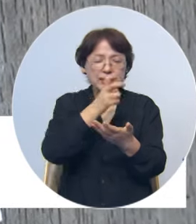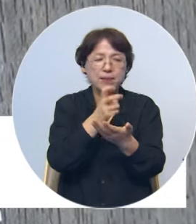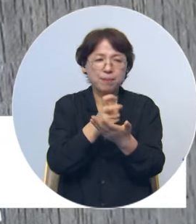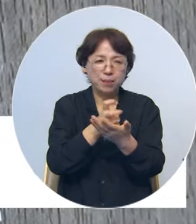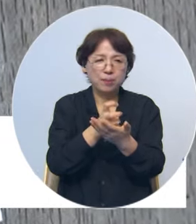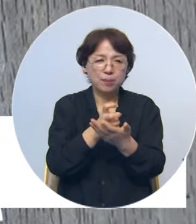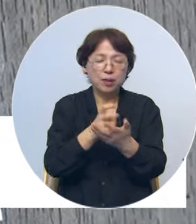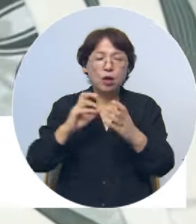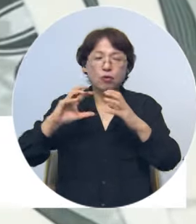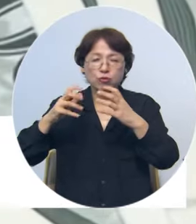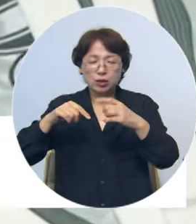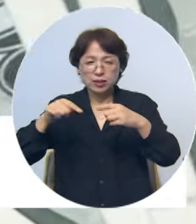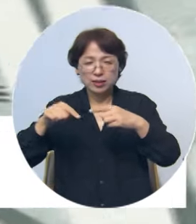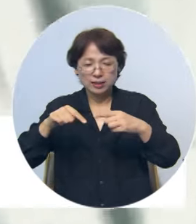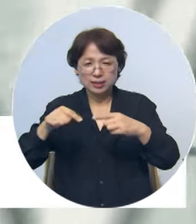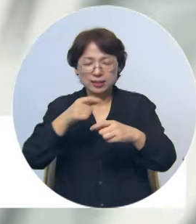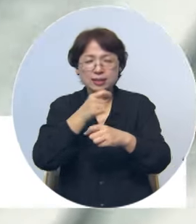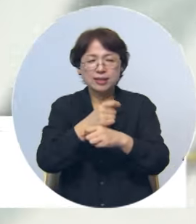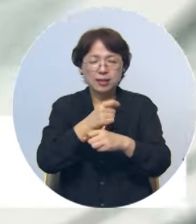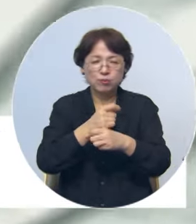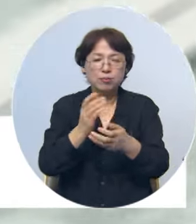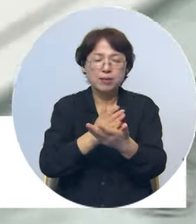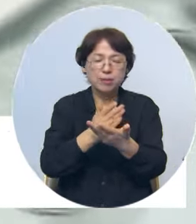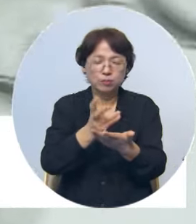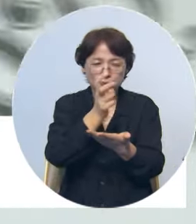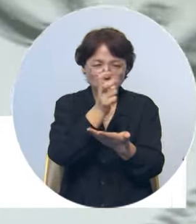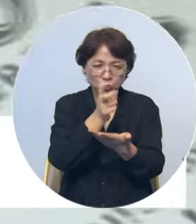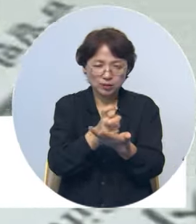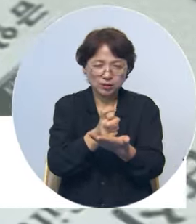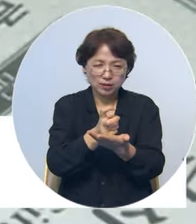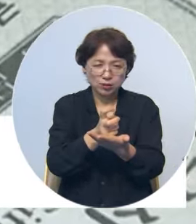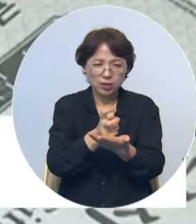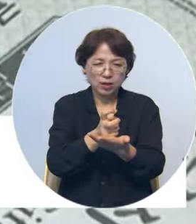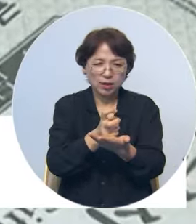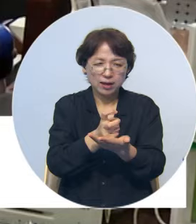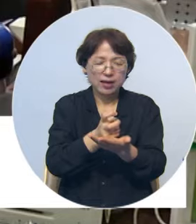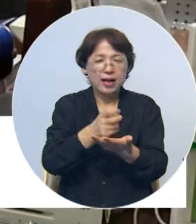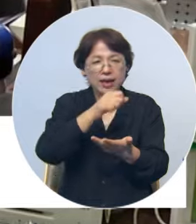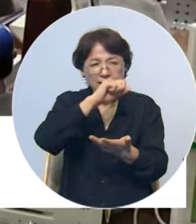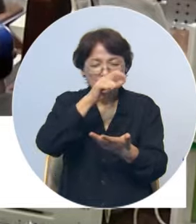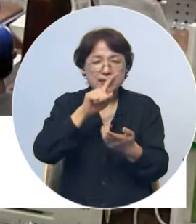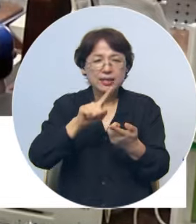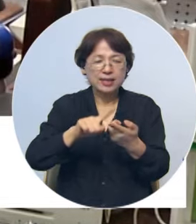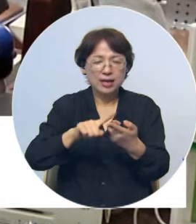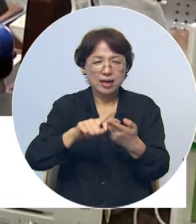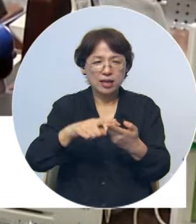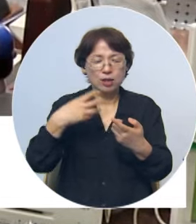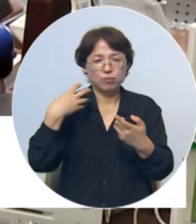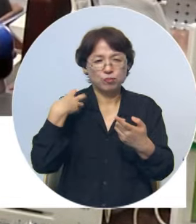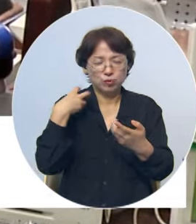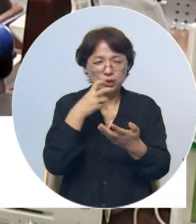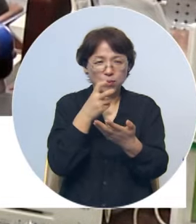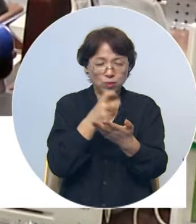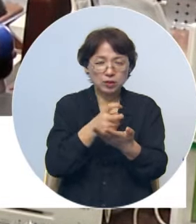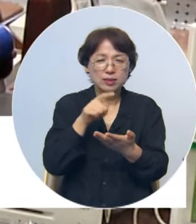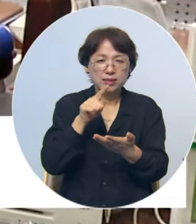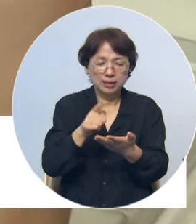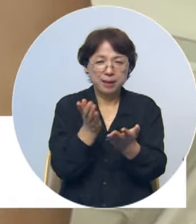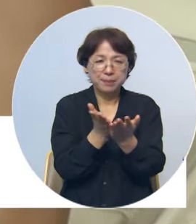규율하는 국가와 자치사무 간 사무배분 원칙과 자치사무 경비에 대한 지방자치단체의 부담 원칙을 위배한다는